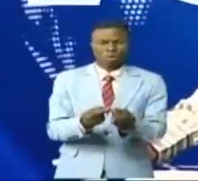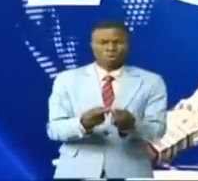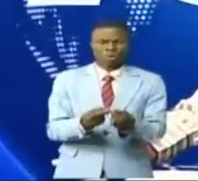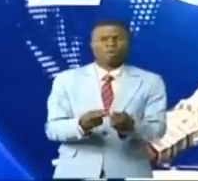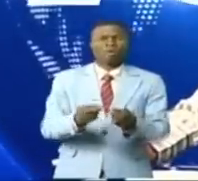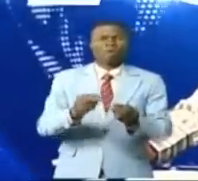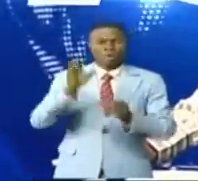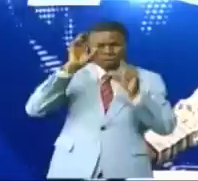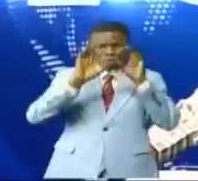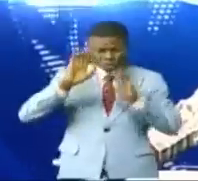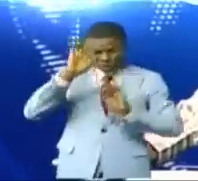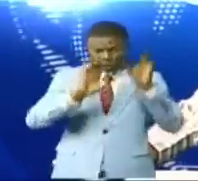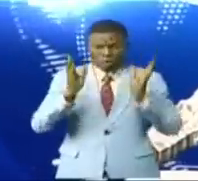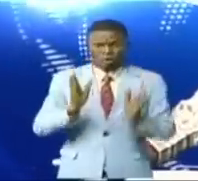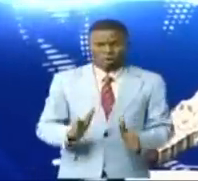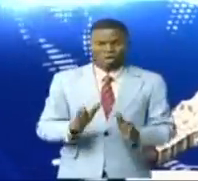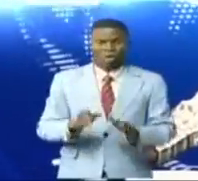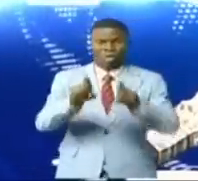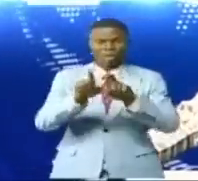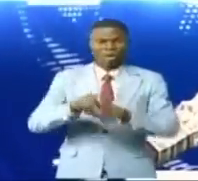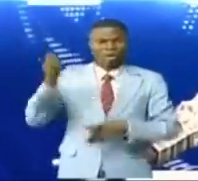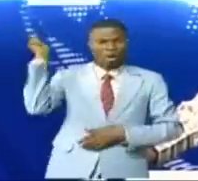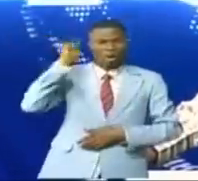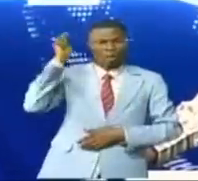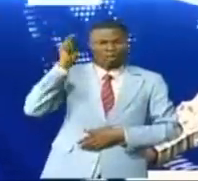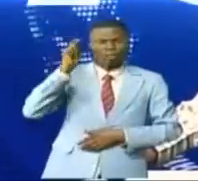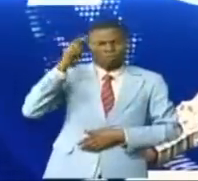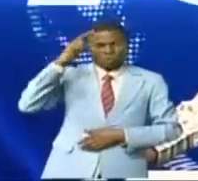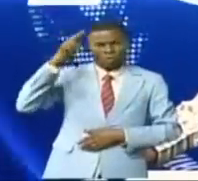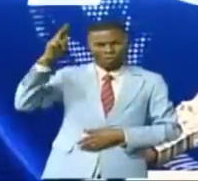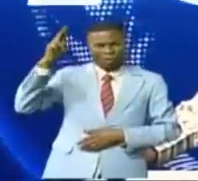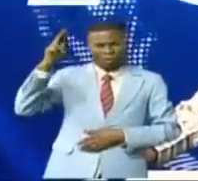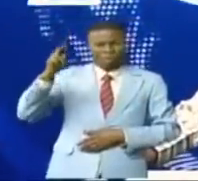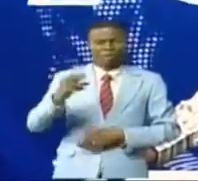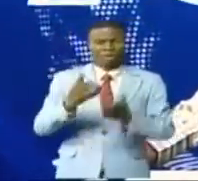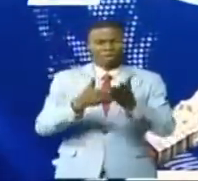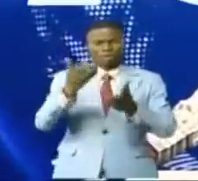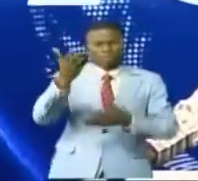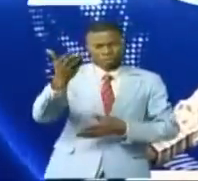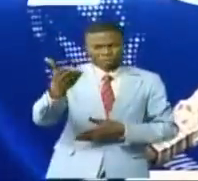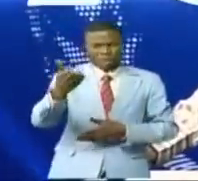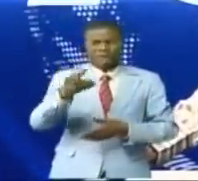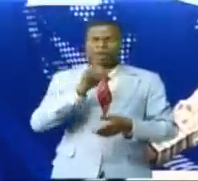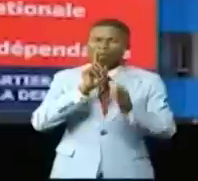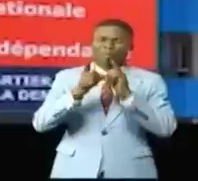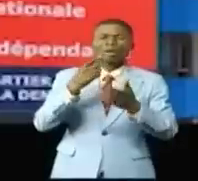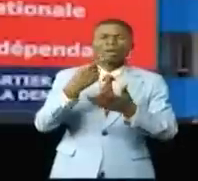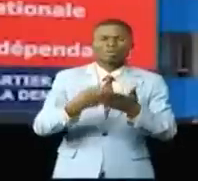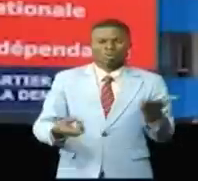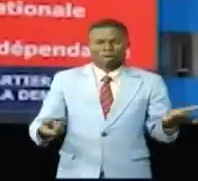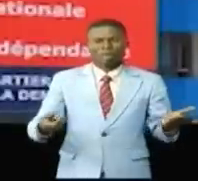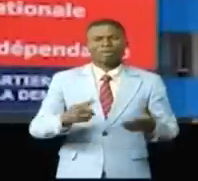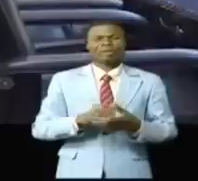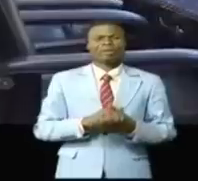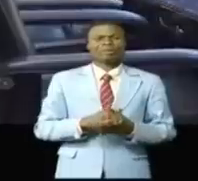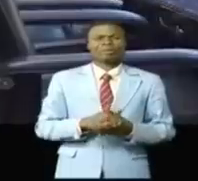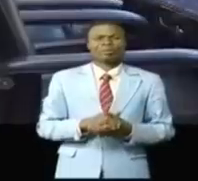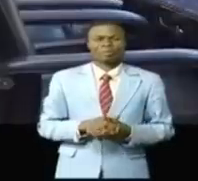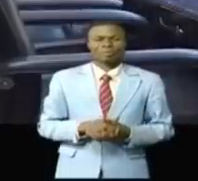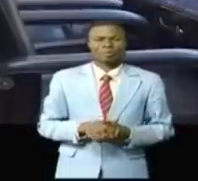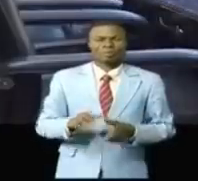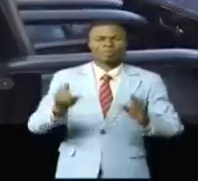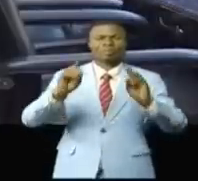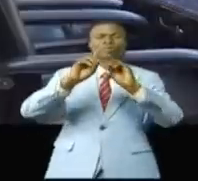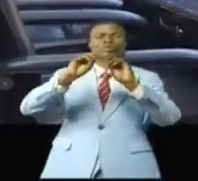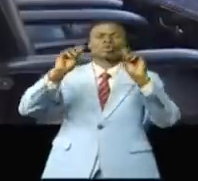d'un groupe de chercheurs et professeurs. Tétis Samba et Jean-Pierre Ndolo Demazo nous en parlent. La première